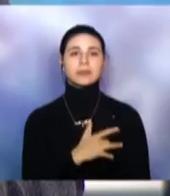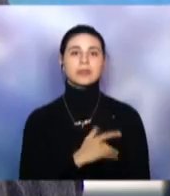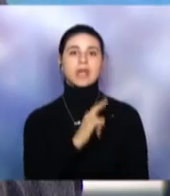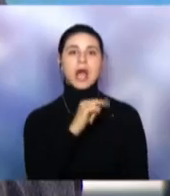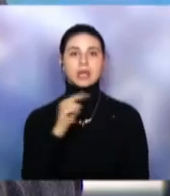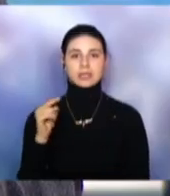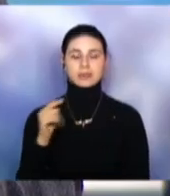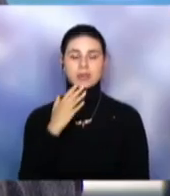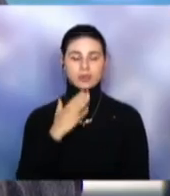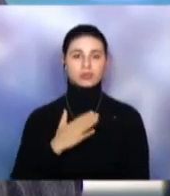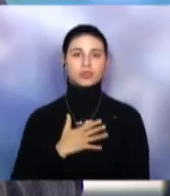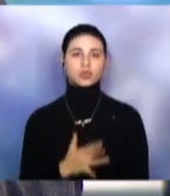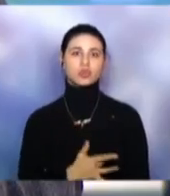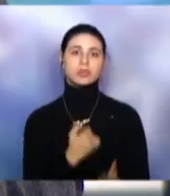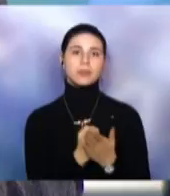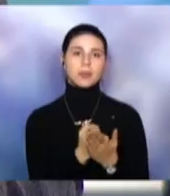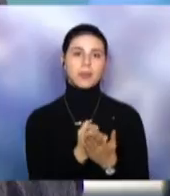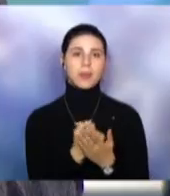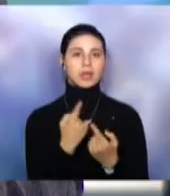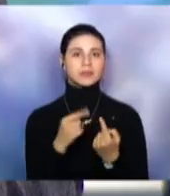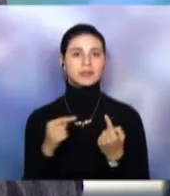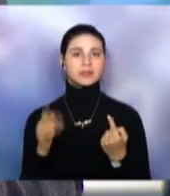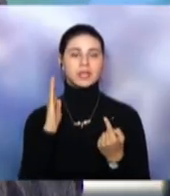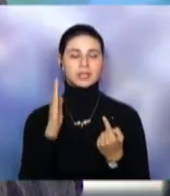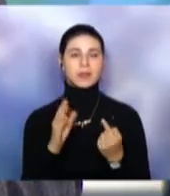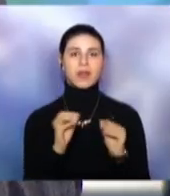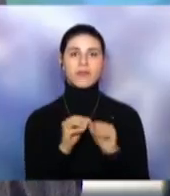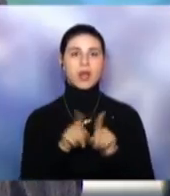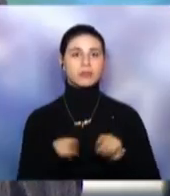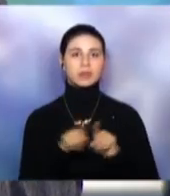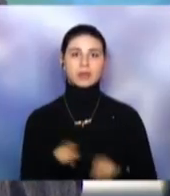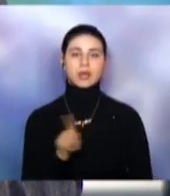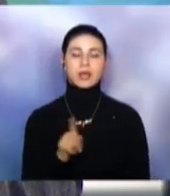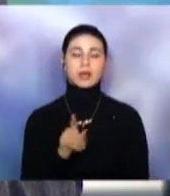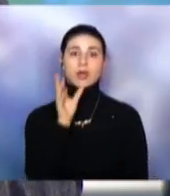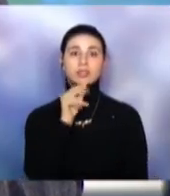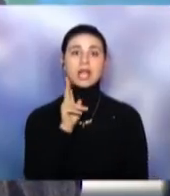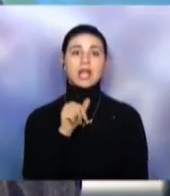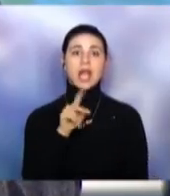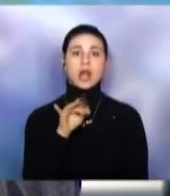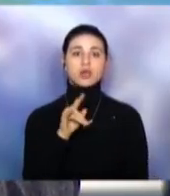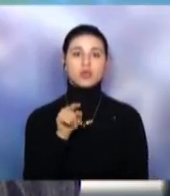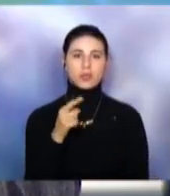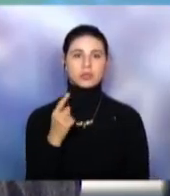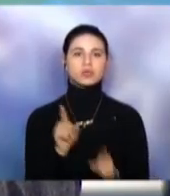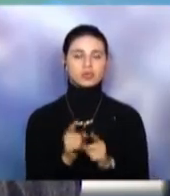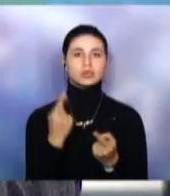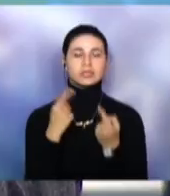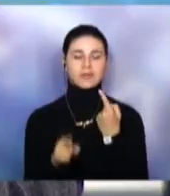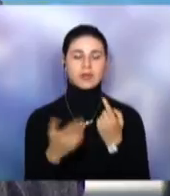არითმოგენული მოქმედება, ანუ გულის რიტმის დარღვევა, და სხვათა შორის კალიუმის და სხვა